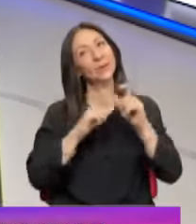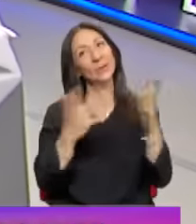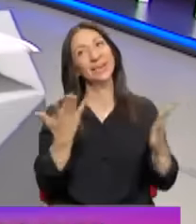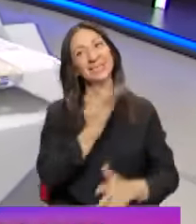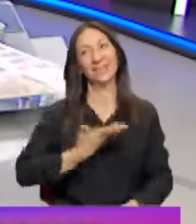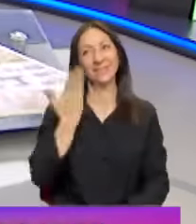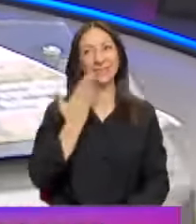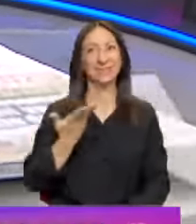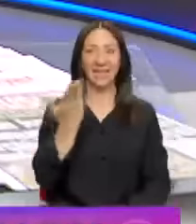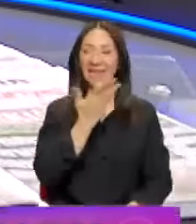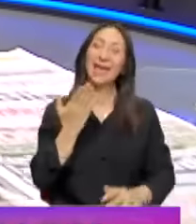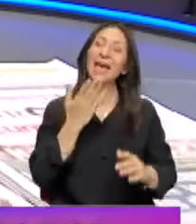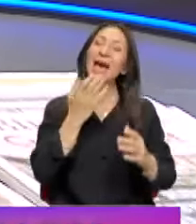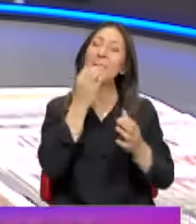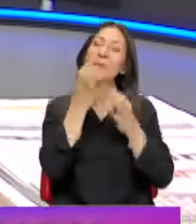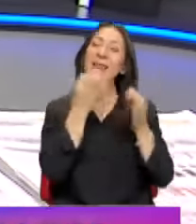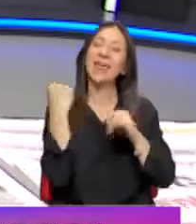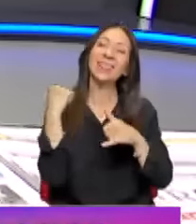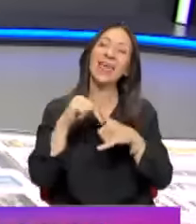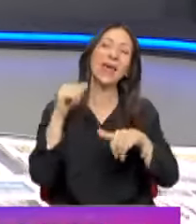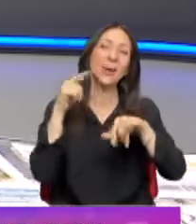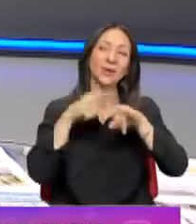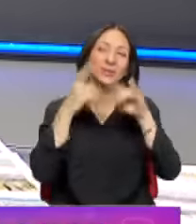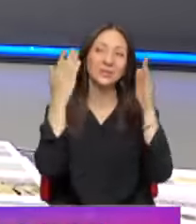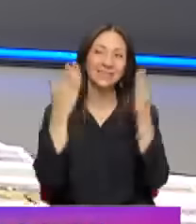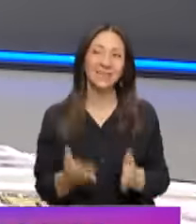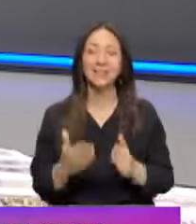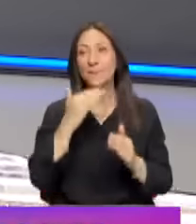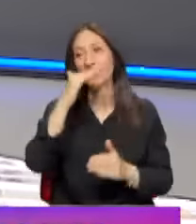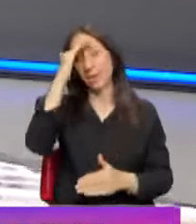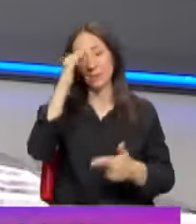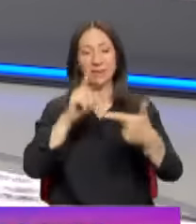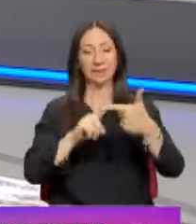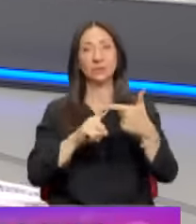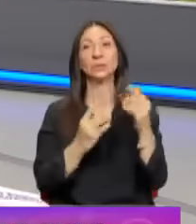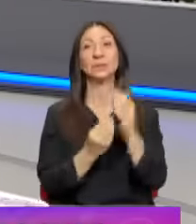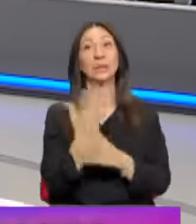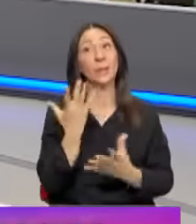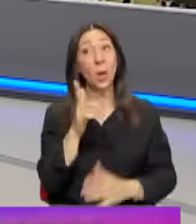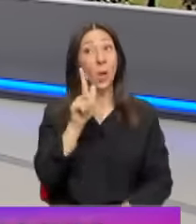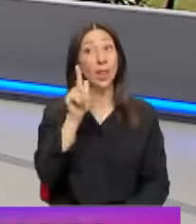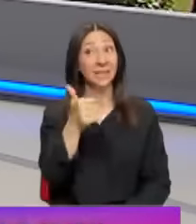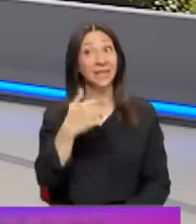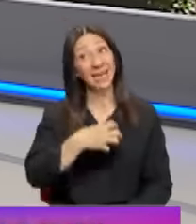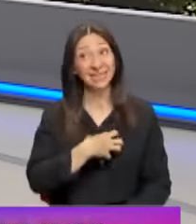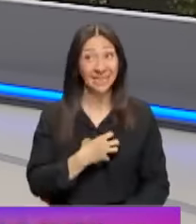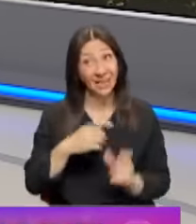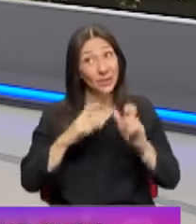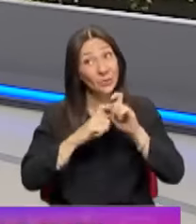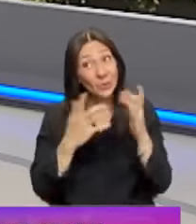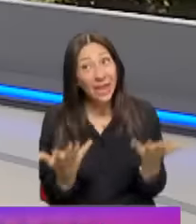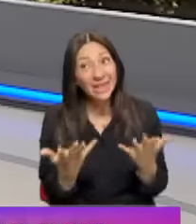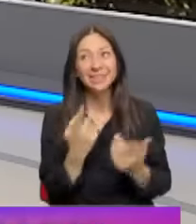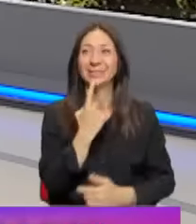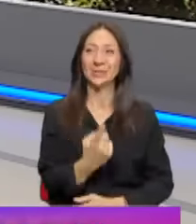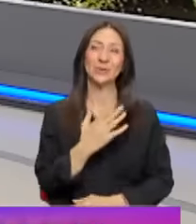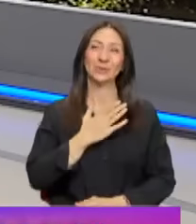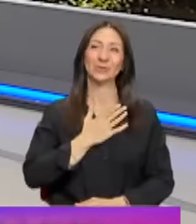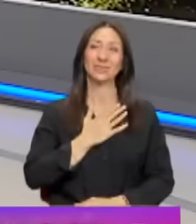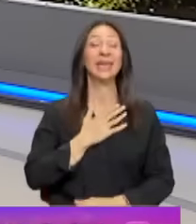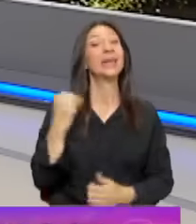Günaydın sevgili izleyenler, ekran başına bir kez daha hoş geldiniz. Bayramın ikinci günü sabahından 16 Haziran'dan günaydın dileklerimizi